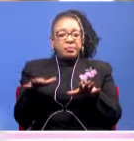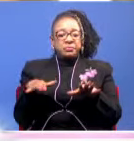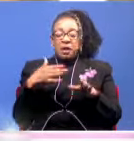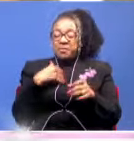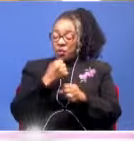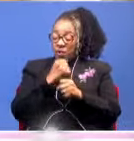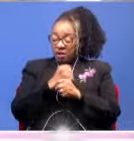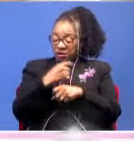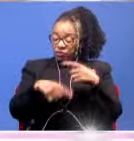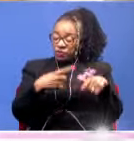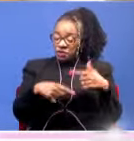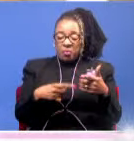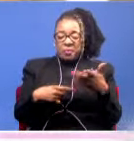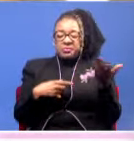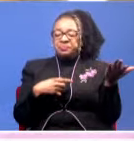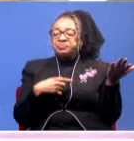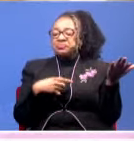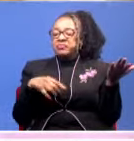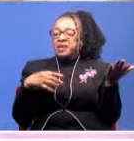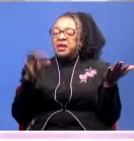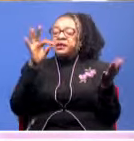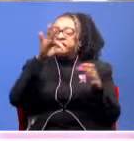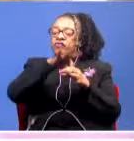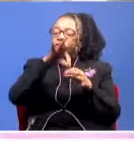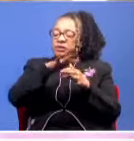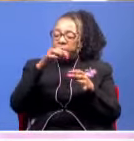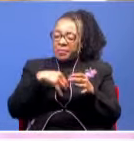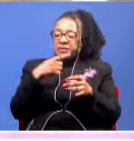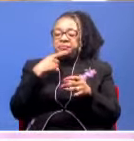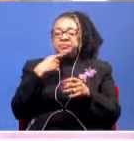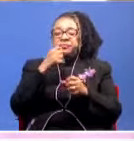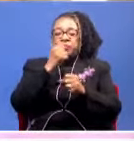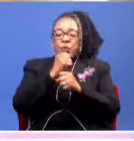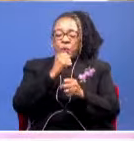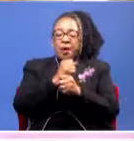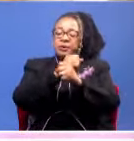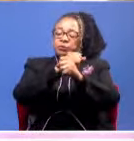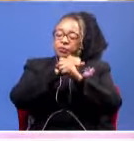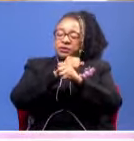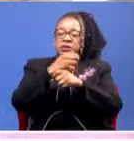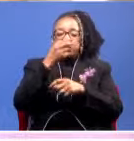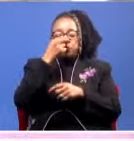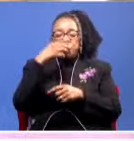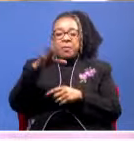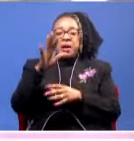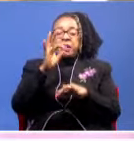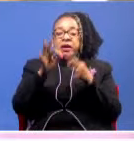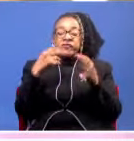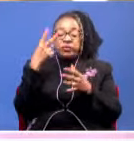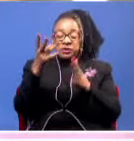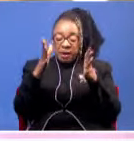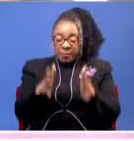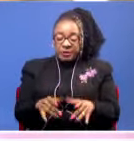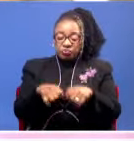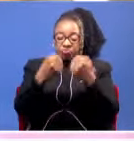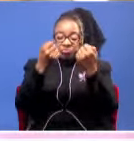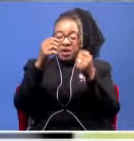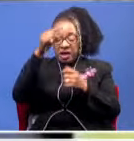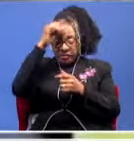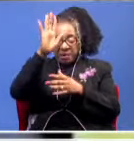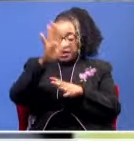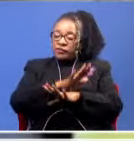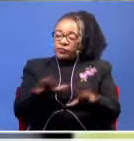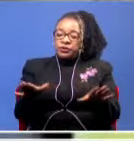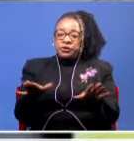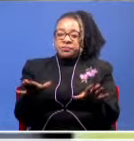yangu. Hao watu walinichagua kaniambia kazi yako ni kulinda na kumchunga William Ruto. Na ukiona mtu anataka kuharibu serikali yake unakataa.